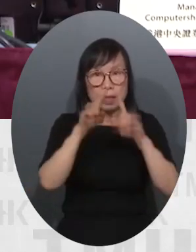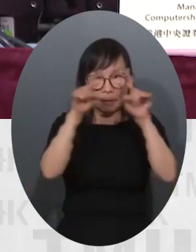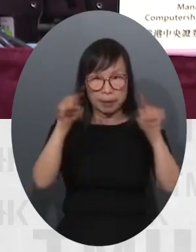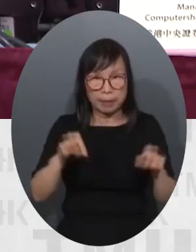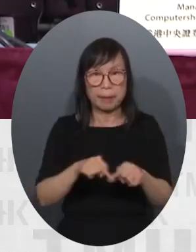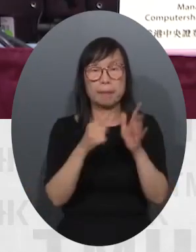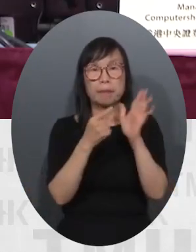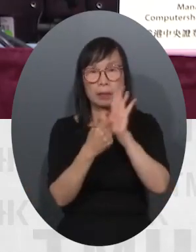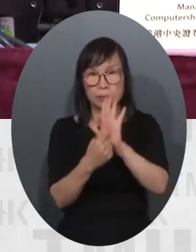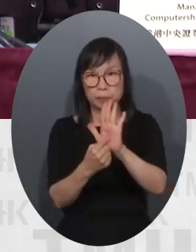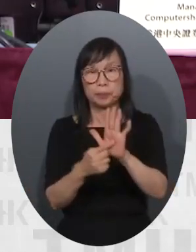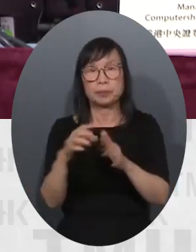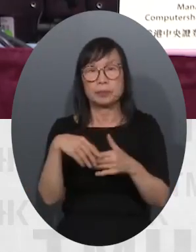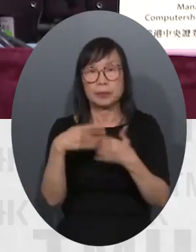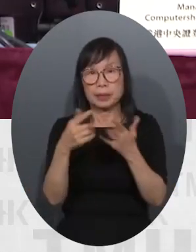該顯示你的選擇。